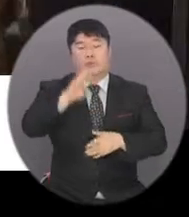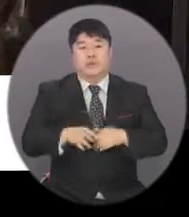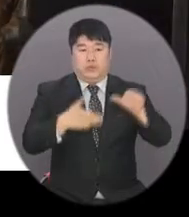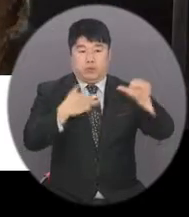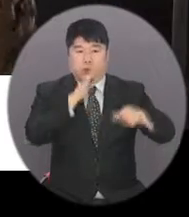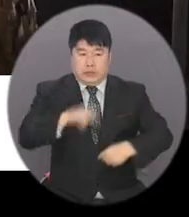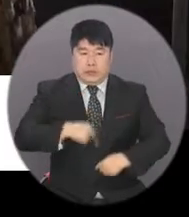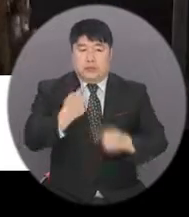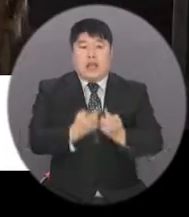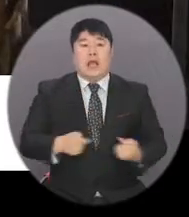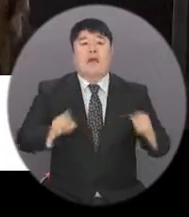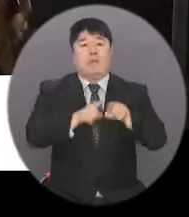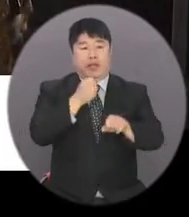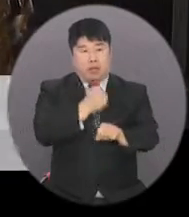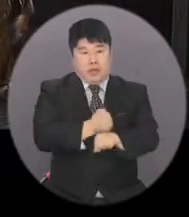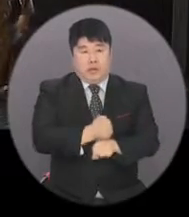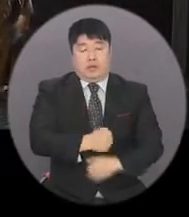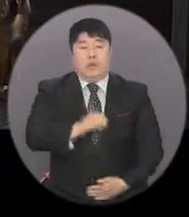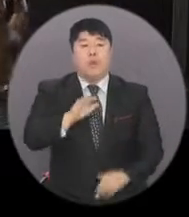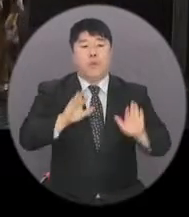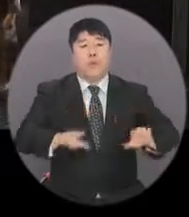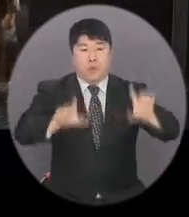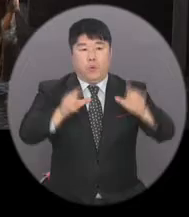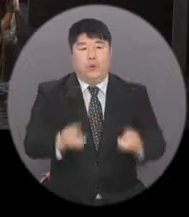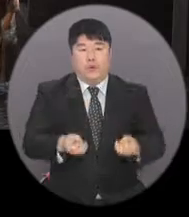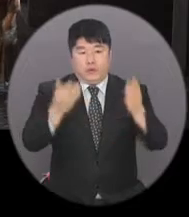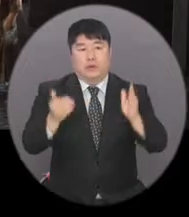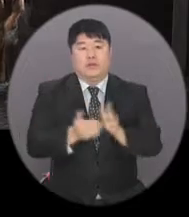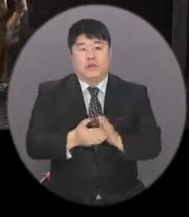5.18의 진실을 함께했습니다. 올해 공연을 마친